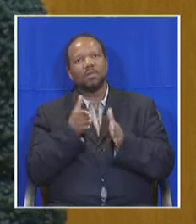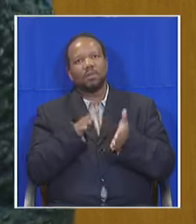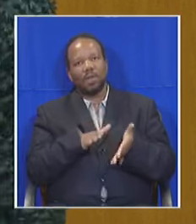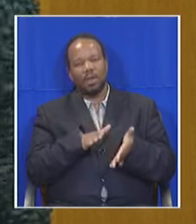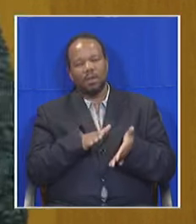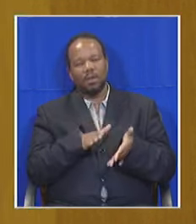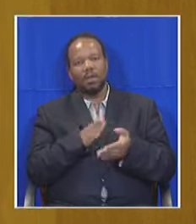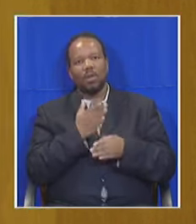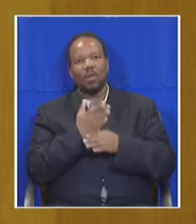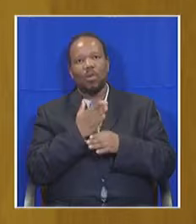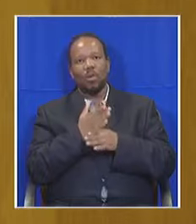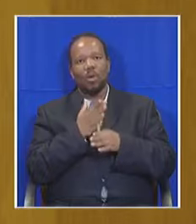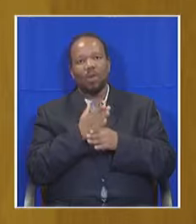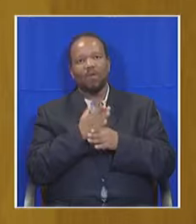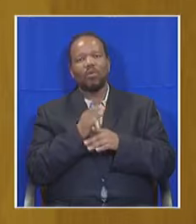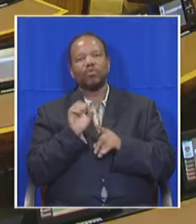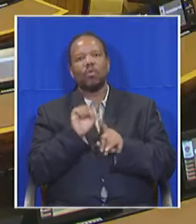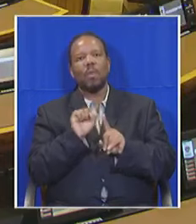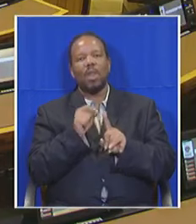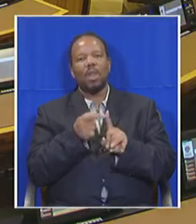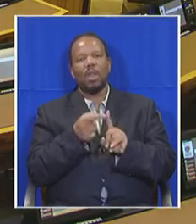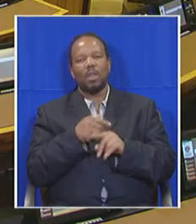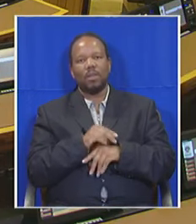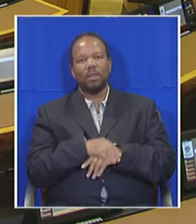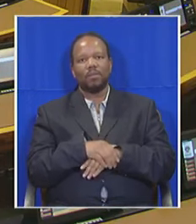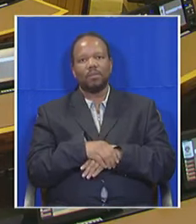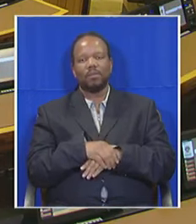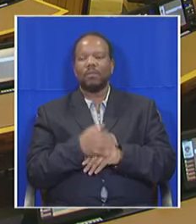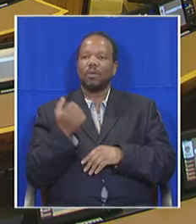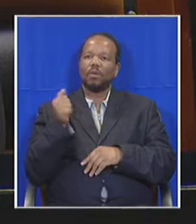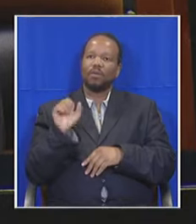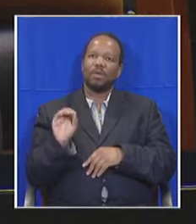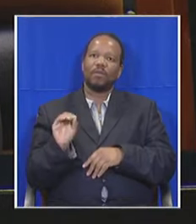werk. Thank you. Are there objections to the motion?